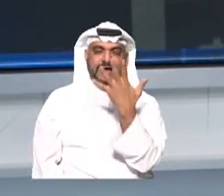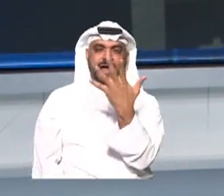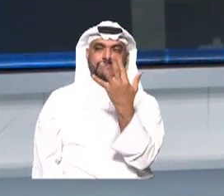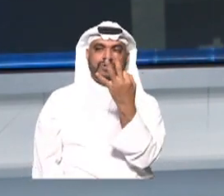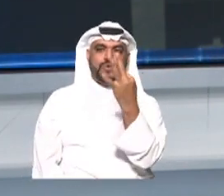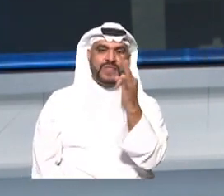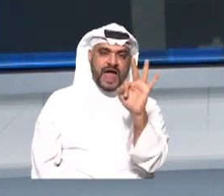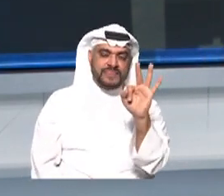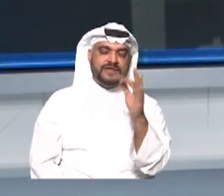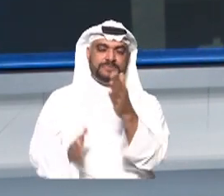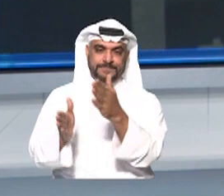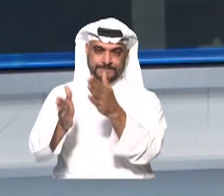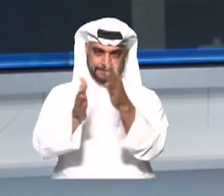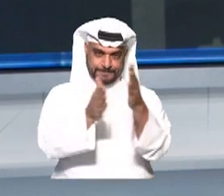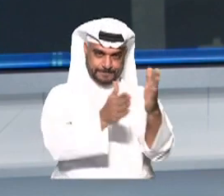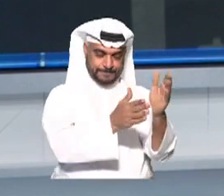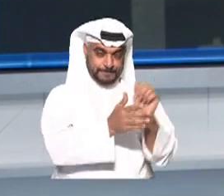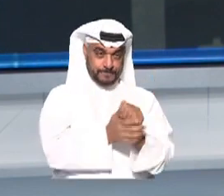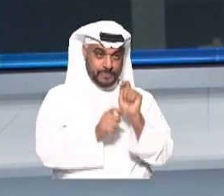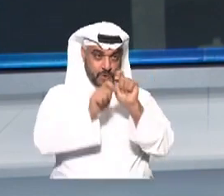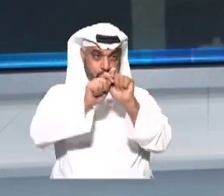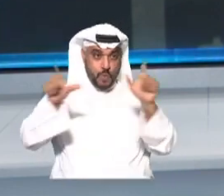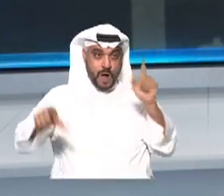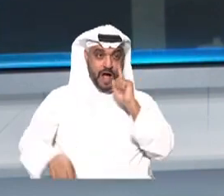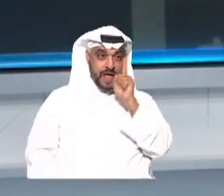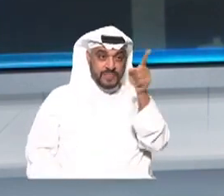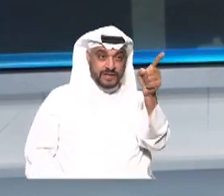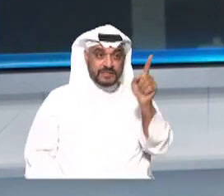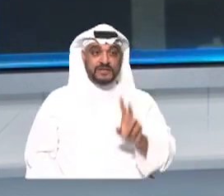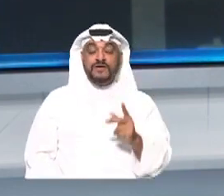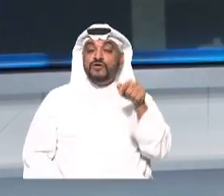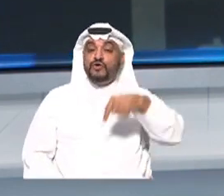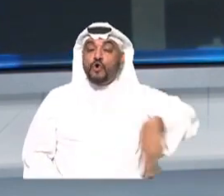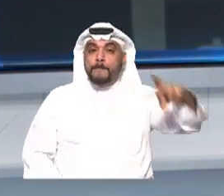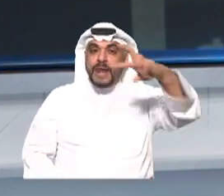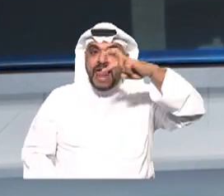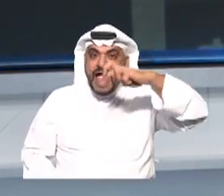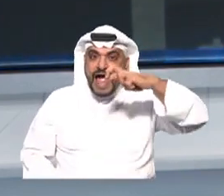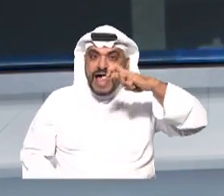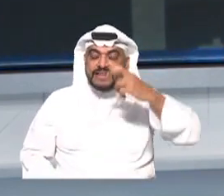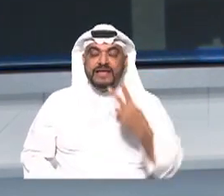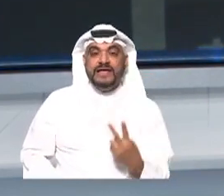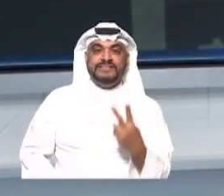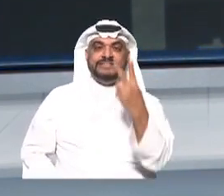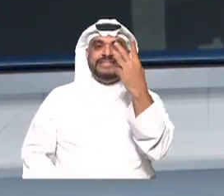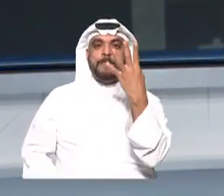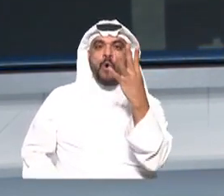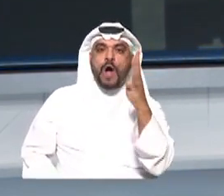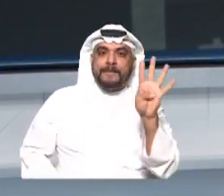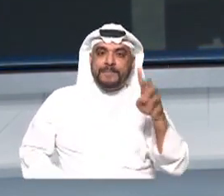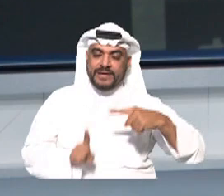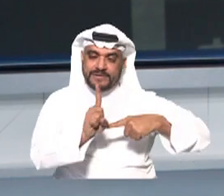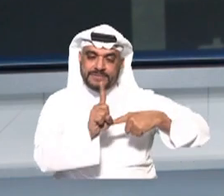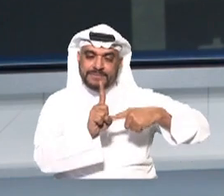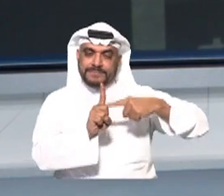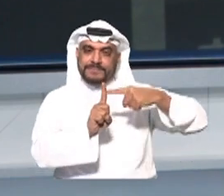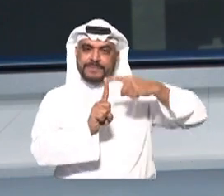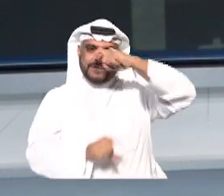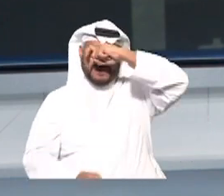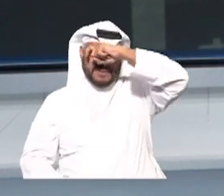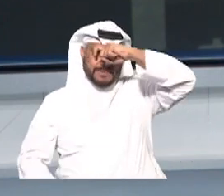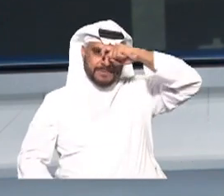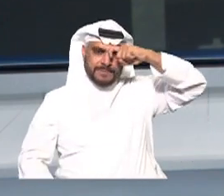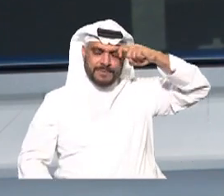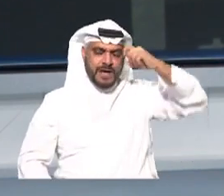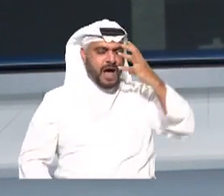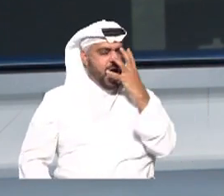درجة مئوية. نشاط الرياح راح يتسبب بإثارة بعض الأتربة والغبار على بعض المناطق خاصة الصحراوية والمكشوفة، وأيضا